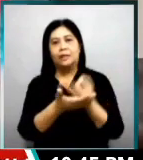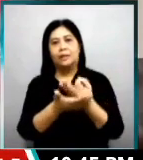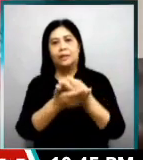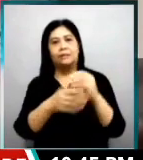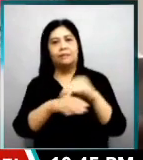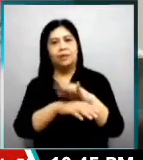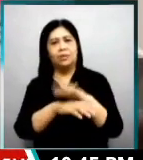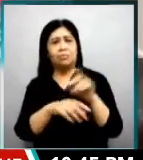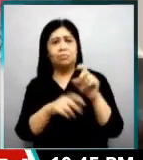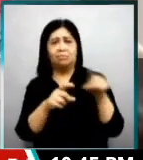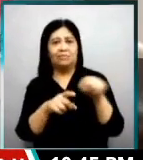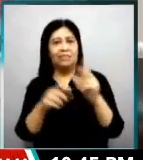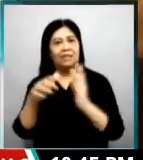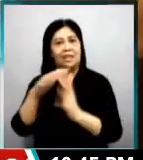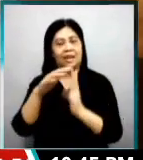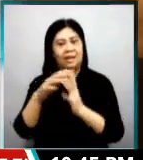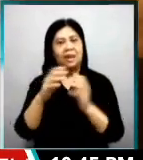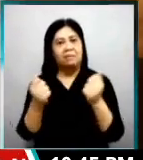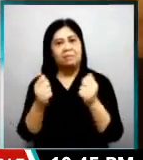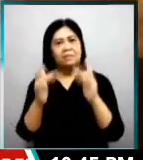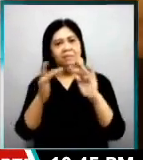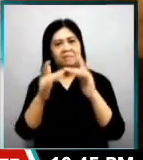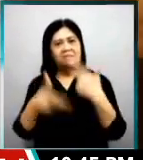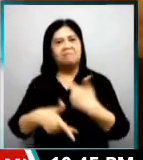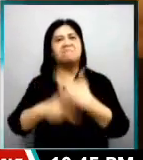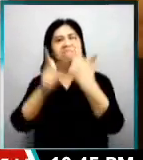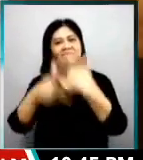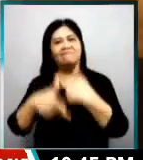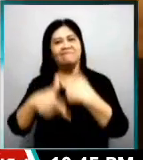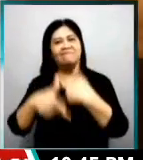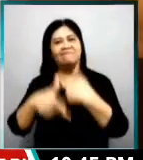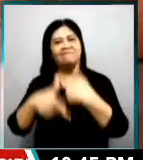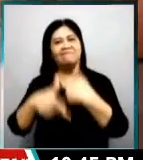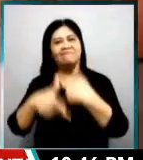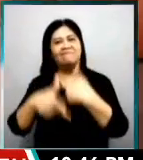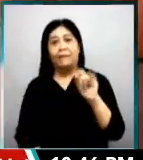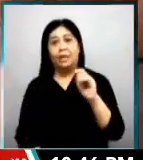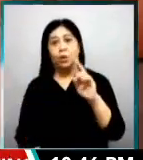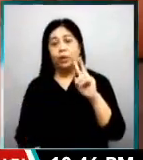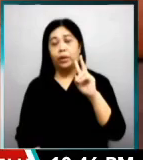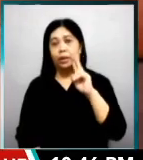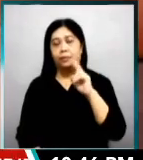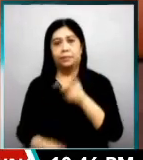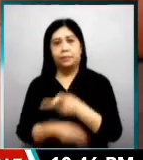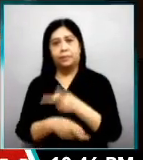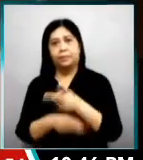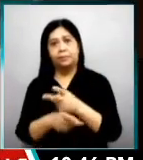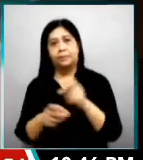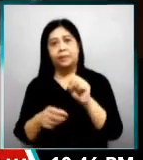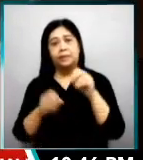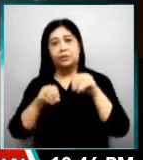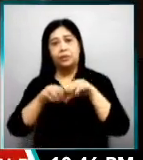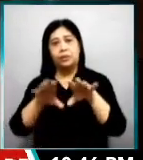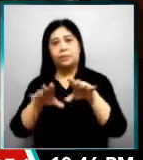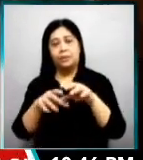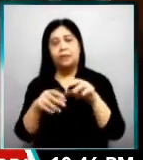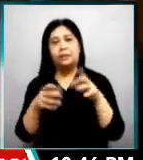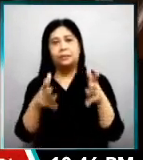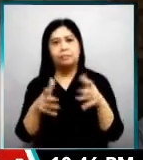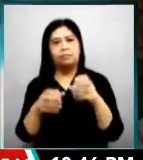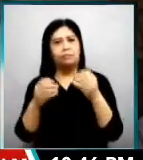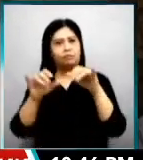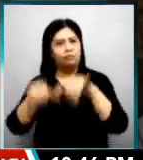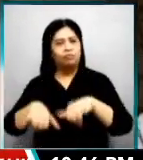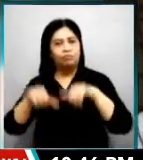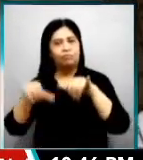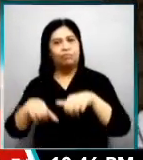he gets to virtual na rin. Si Victoria naman na namamahala ng isang streaming platform, ilang buwan na rin nananatili sa isla.